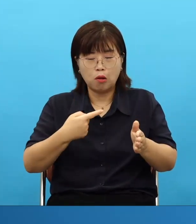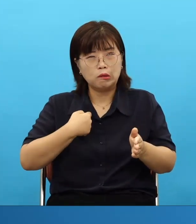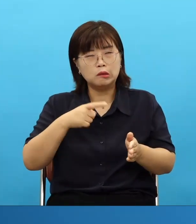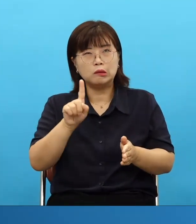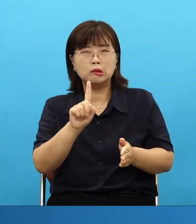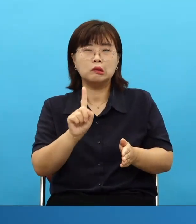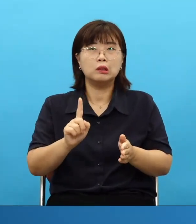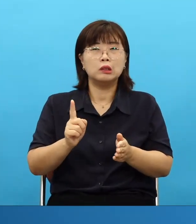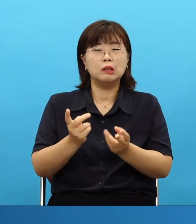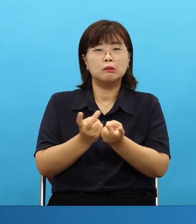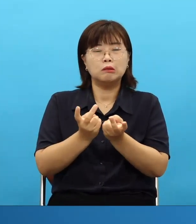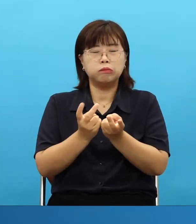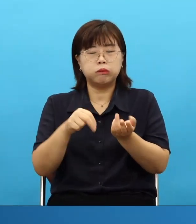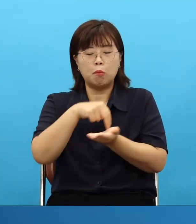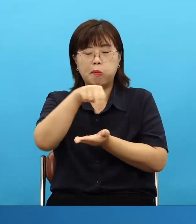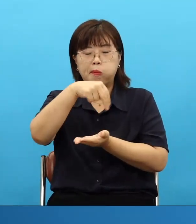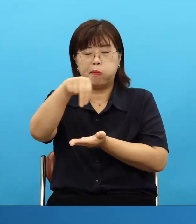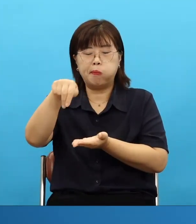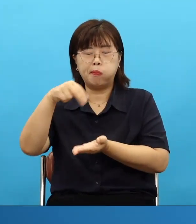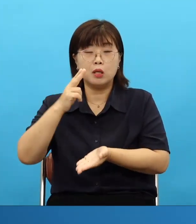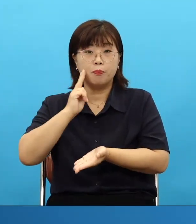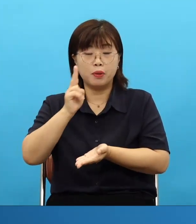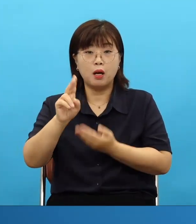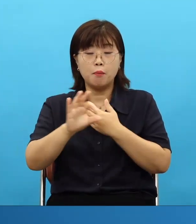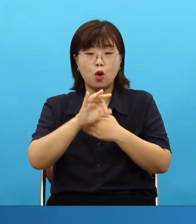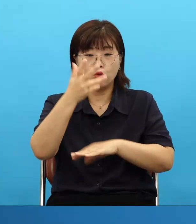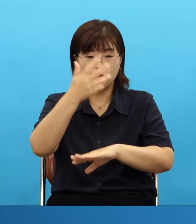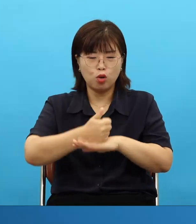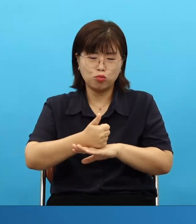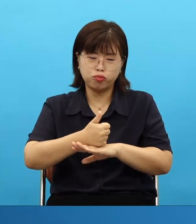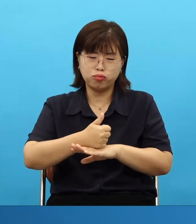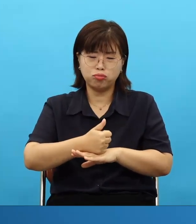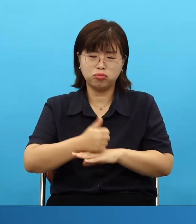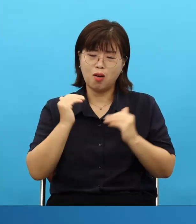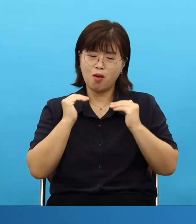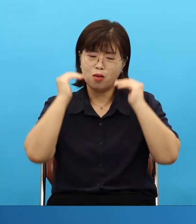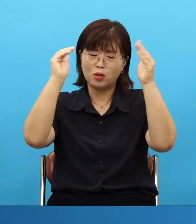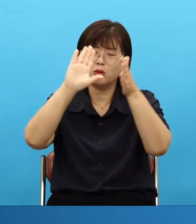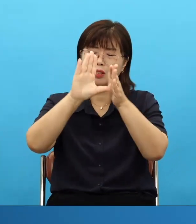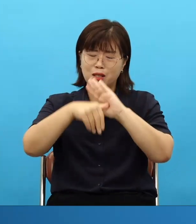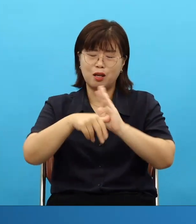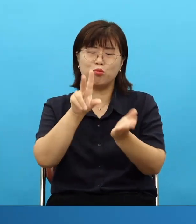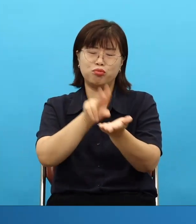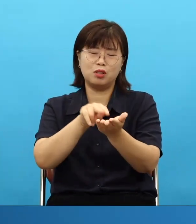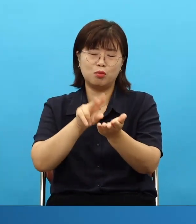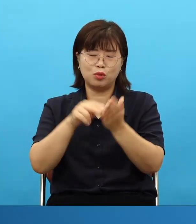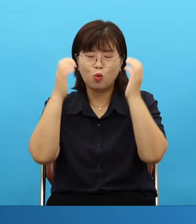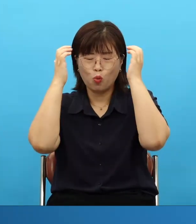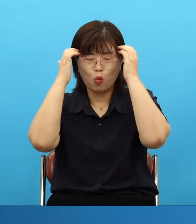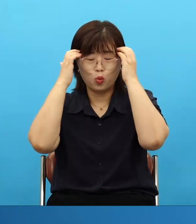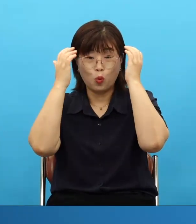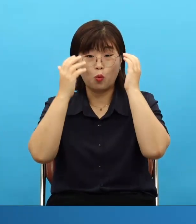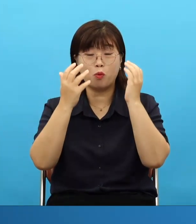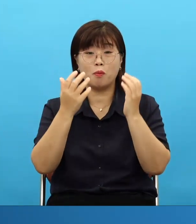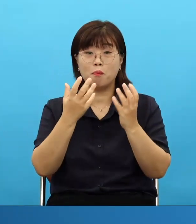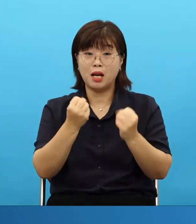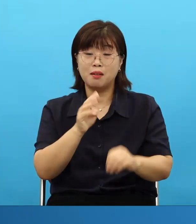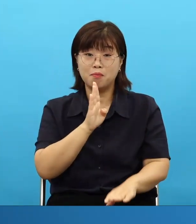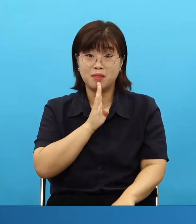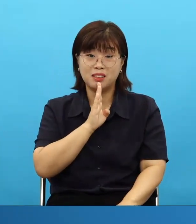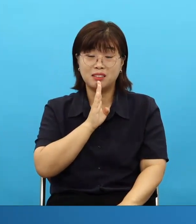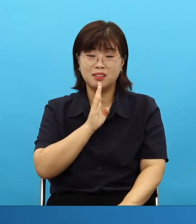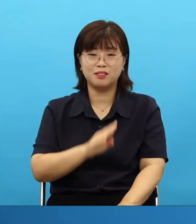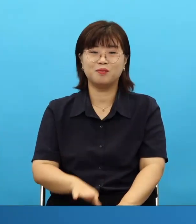The same goes for our walk of faith. Just 우리 한국을 누가 살렸는가 하니까 일본이 우리 한국을 장악을